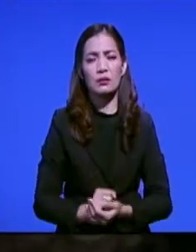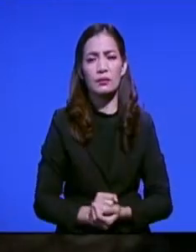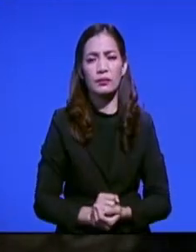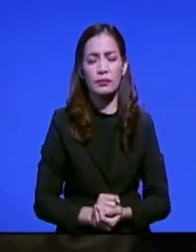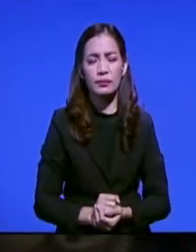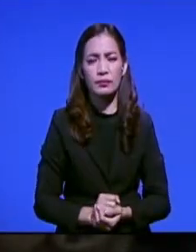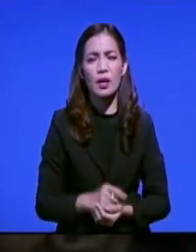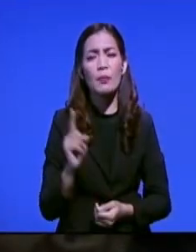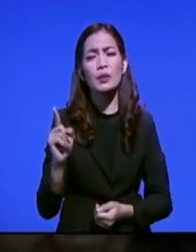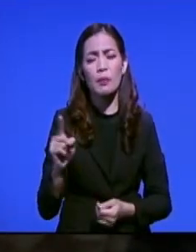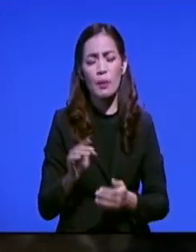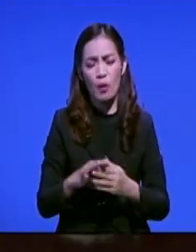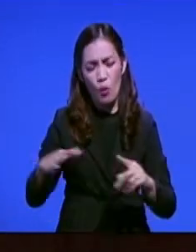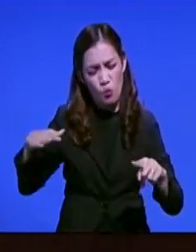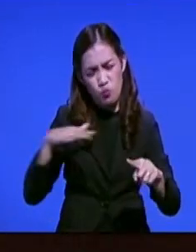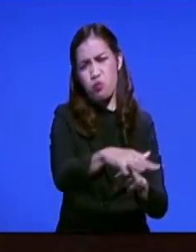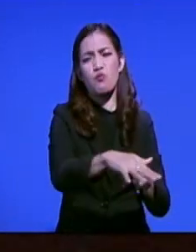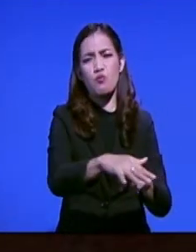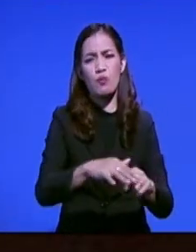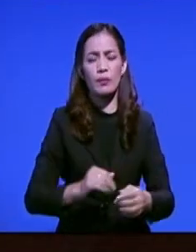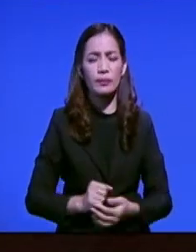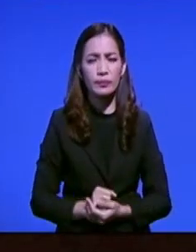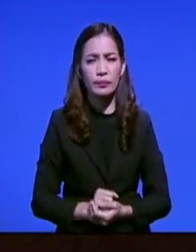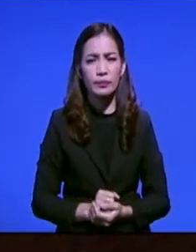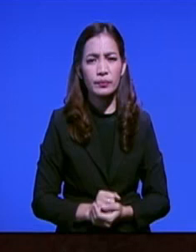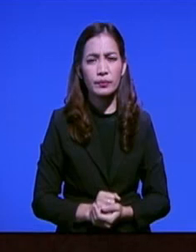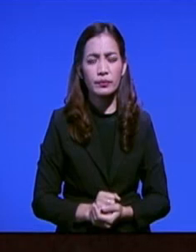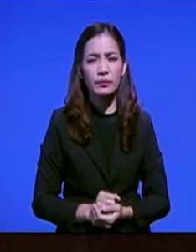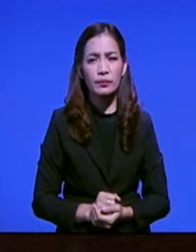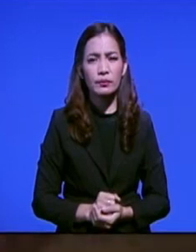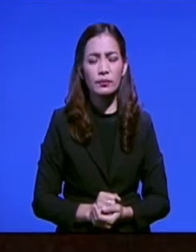bahu jalan dan terseret mobil saat kejadian.